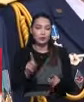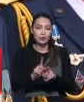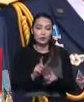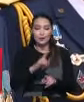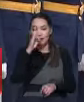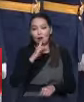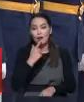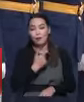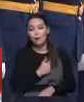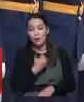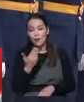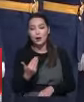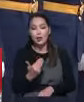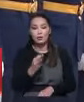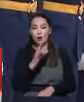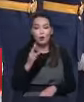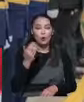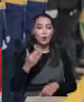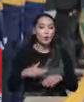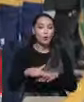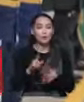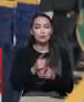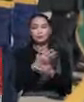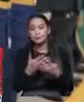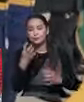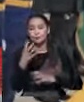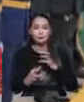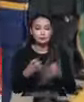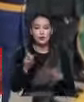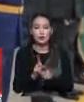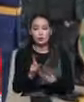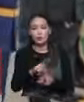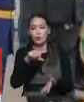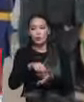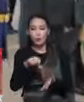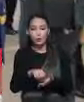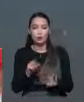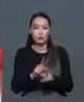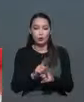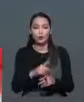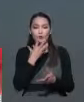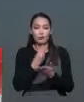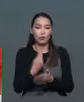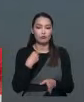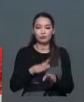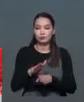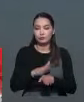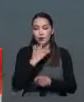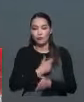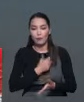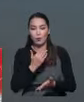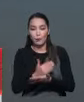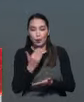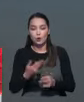әскери қызметшілері Біріккен ұлттар ұйымы аясындағы түрлі халықаралық миссияларға қатысып, бітімгерлік борыштарын табысты атқарып келеді. Биыл олар